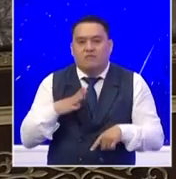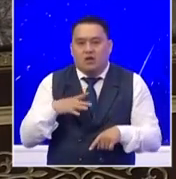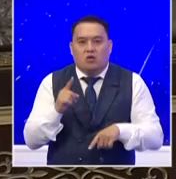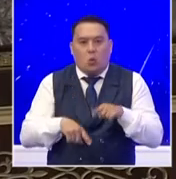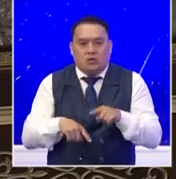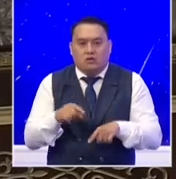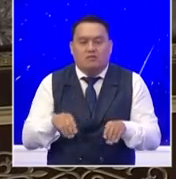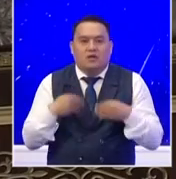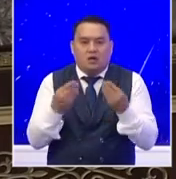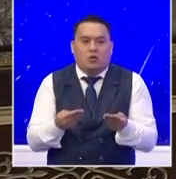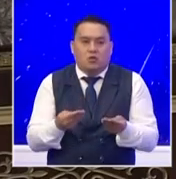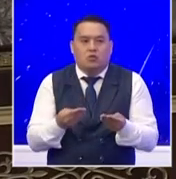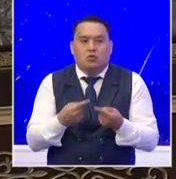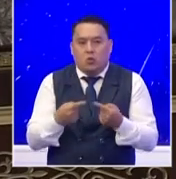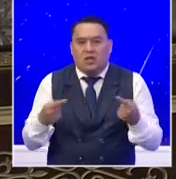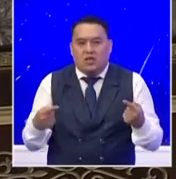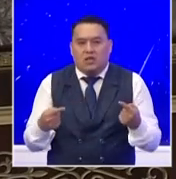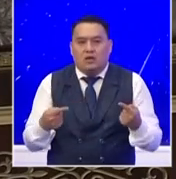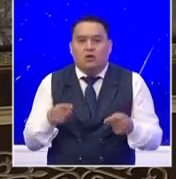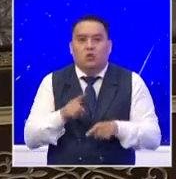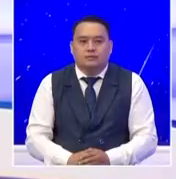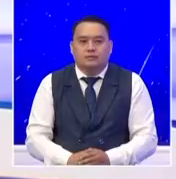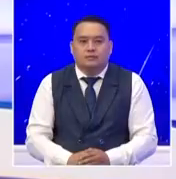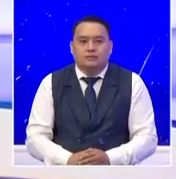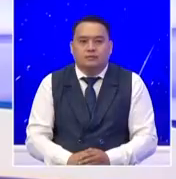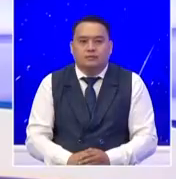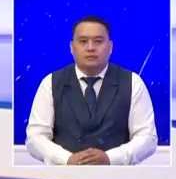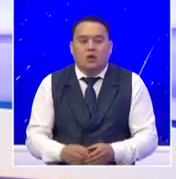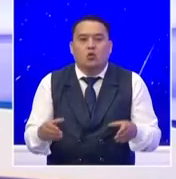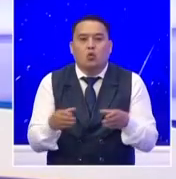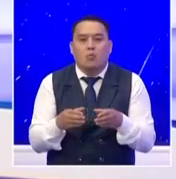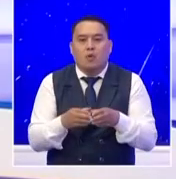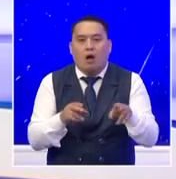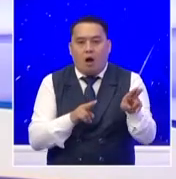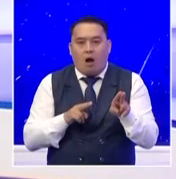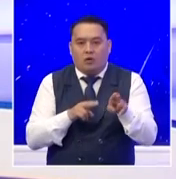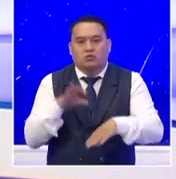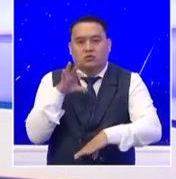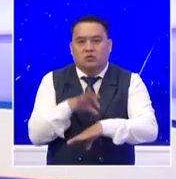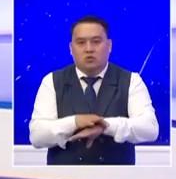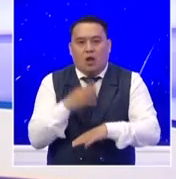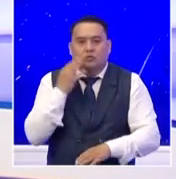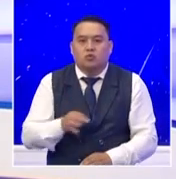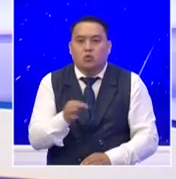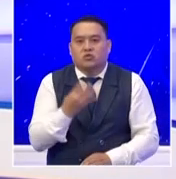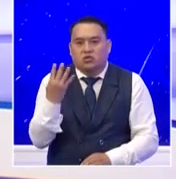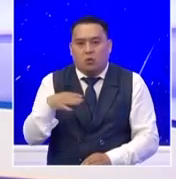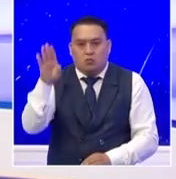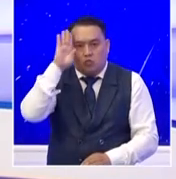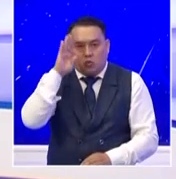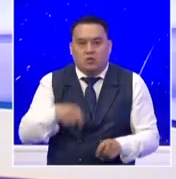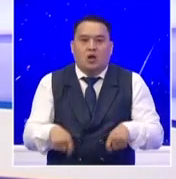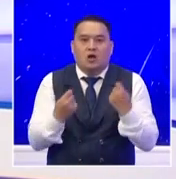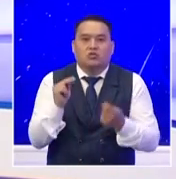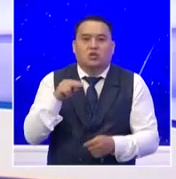родные, бывали, скажем, другие еще родственники. Группа охотников задержана в Алматинской области. 4 мужчин,